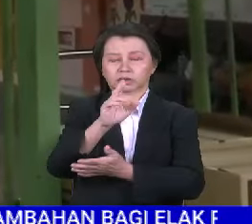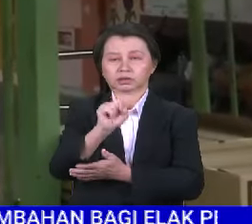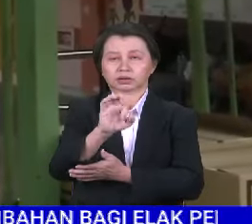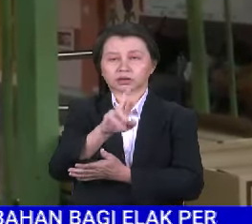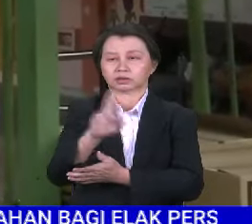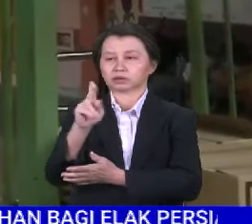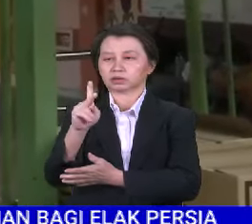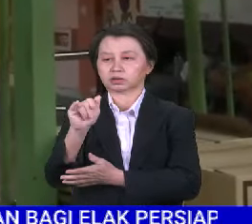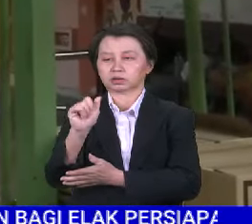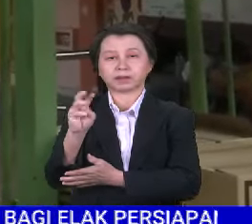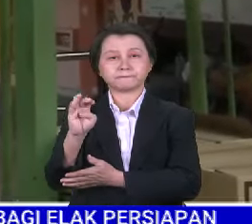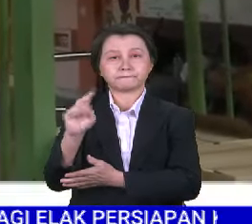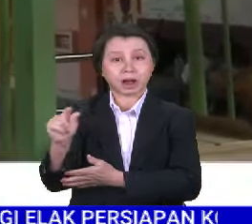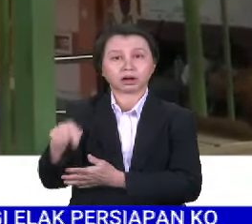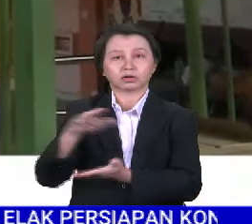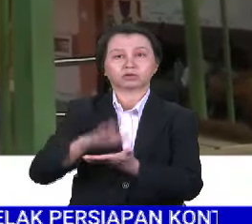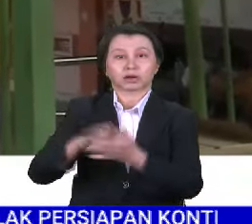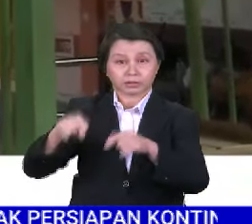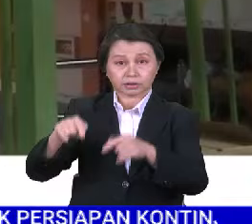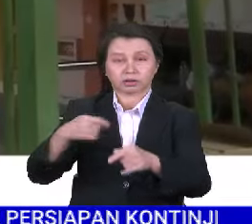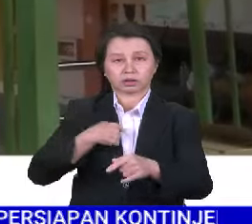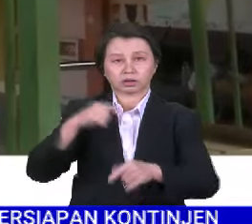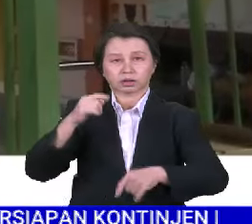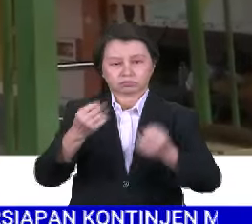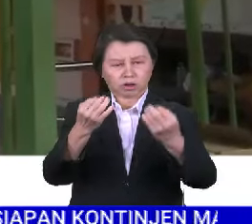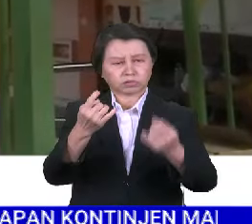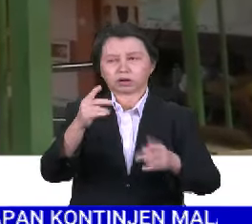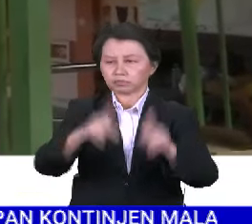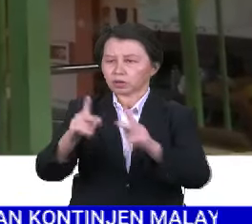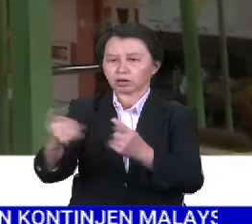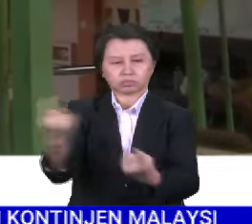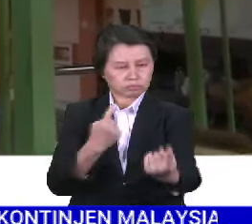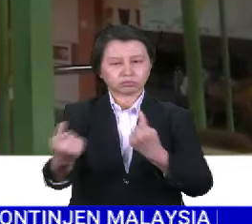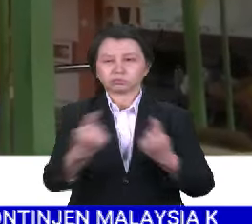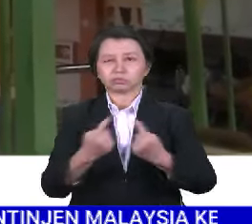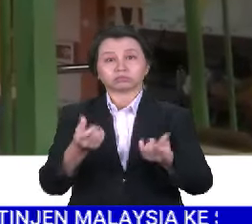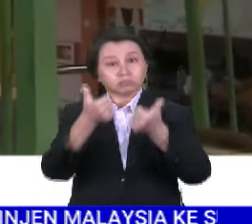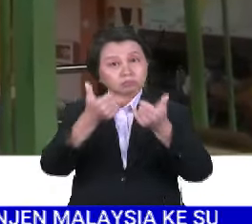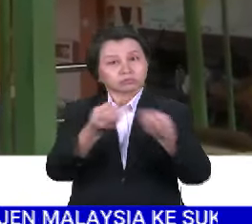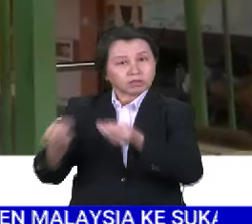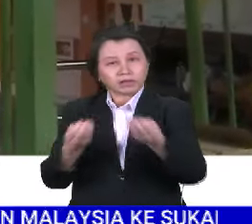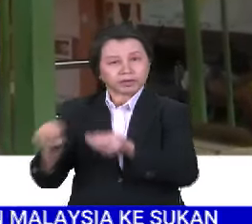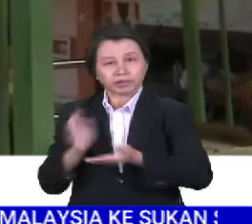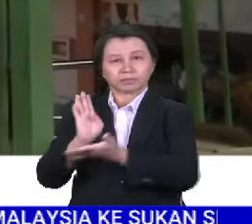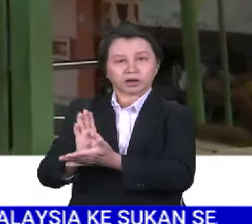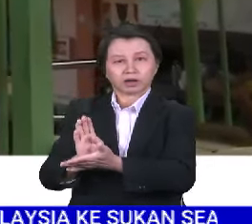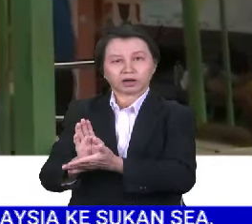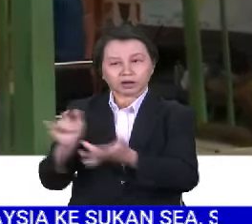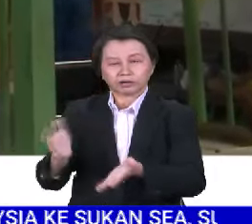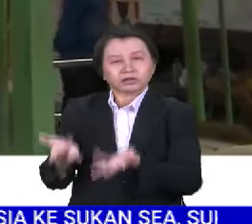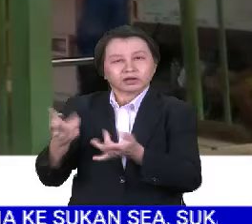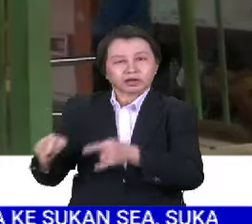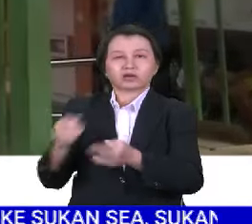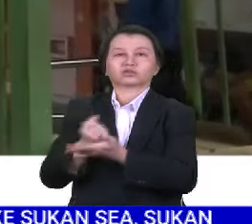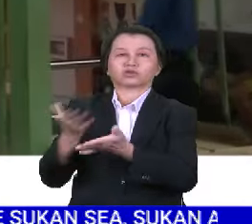di Pasir Mas ini, dan pelbagai pihak tampil memberi bantuan bagi meringankan beban penduduk terjejas banjir